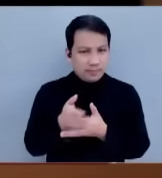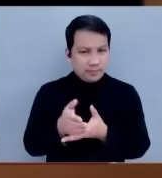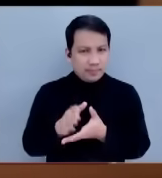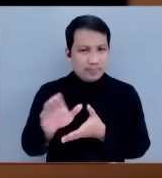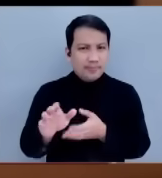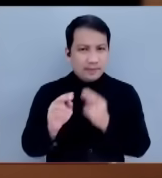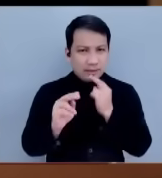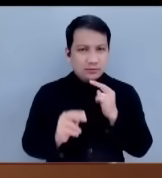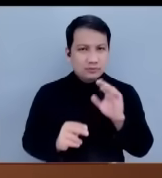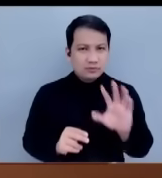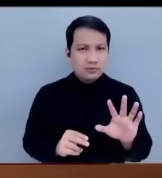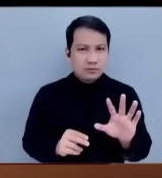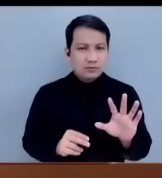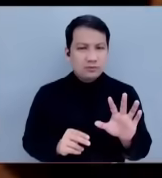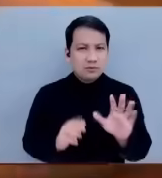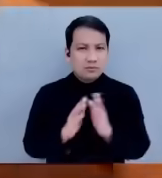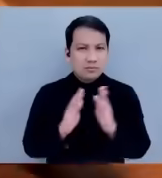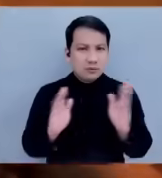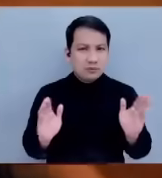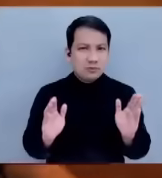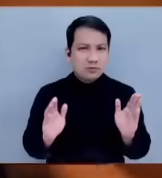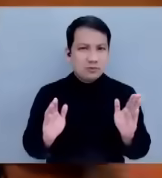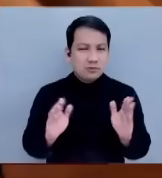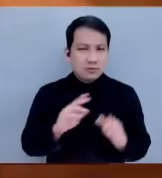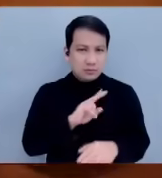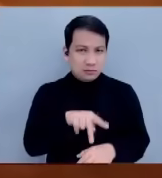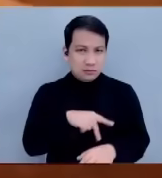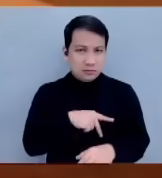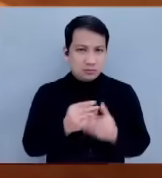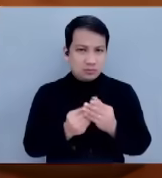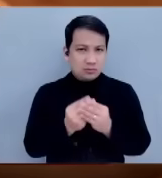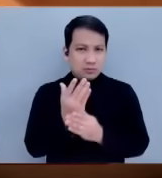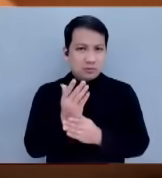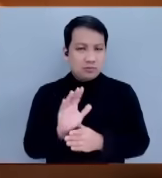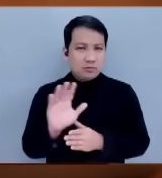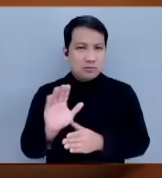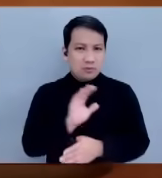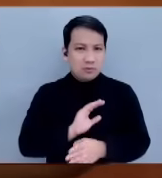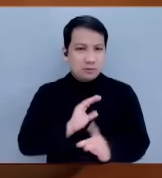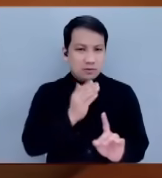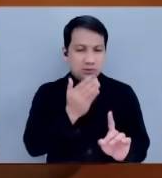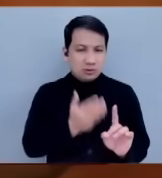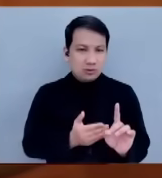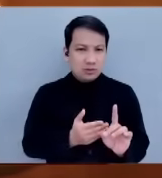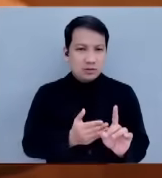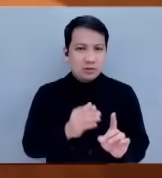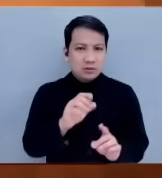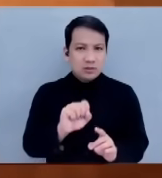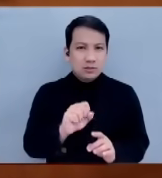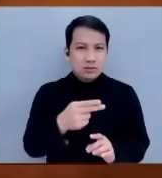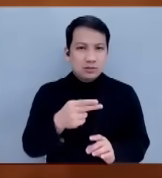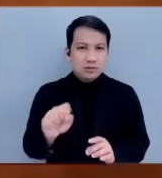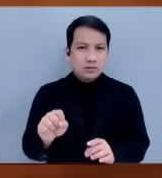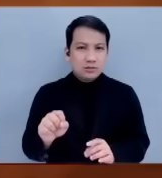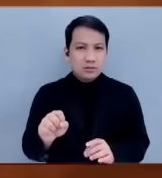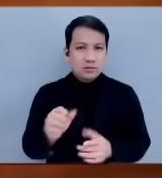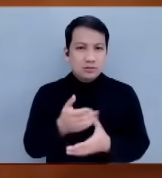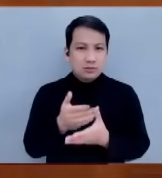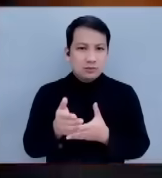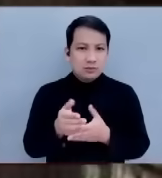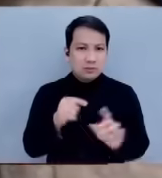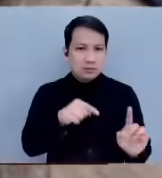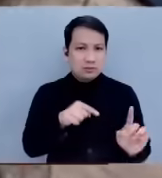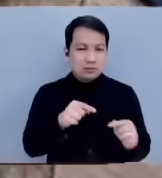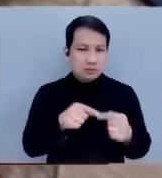5. Malaki na raw ang kanyang naging personal growth dahil sa karakter niya sa Senior High. So siya yung laging palabanan, siya yung